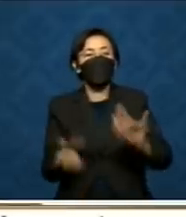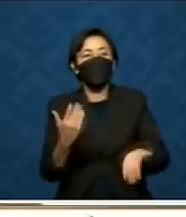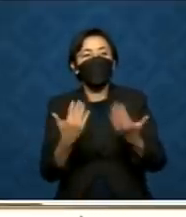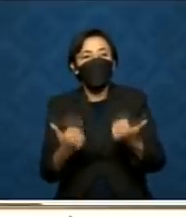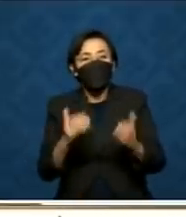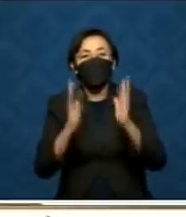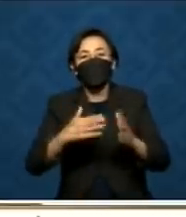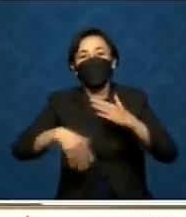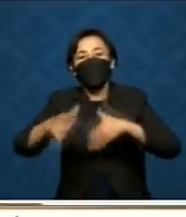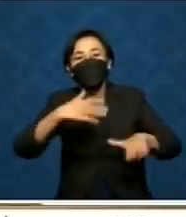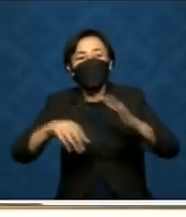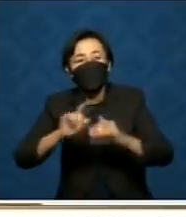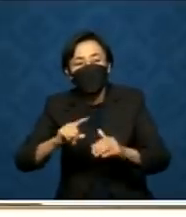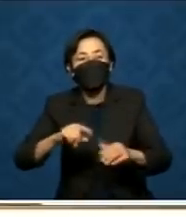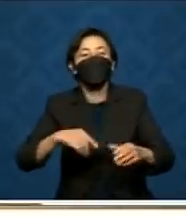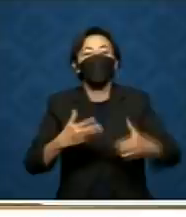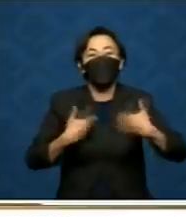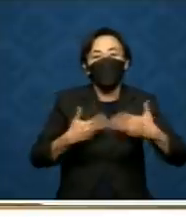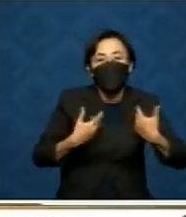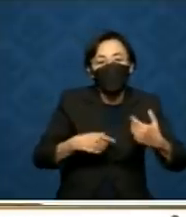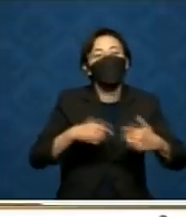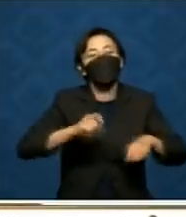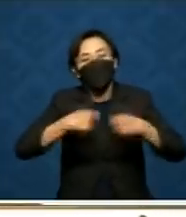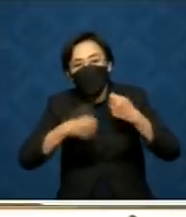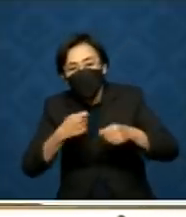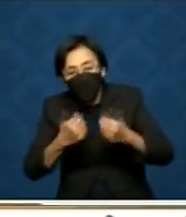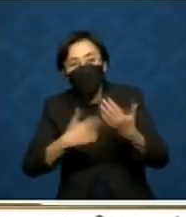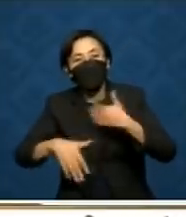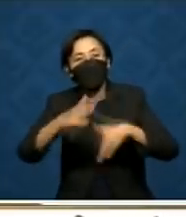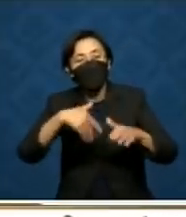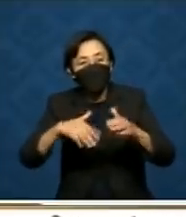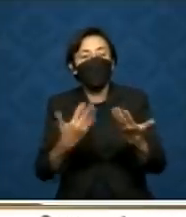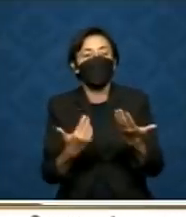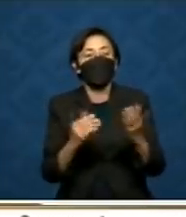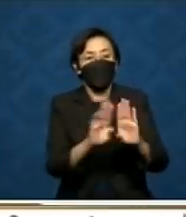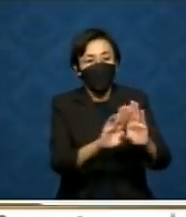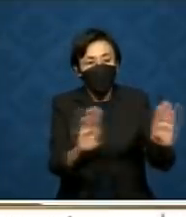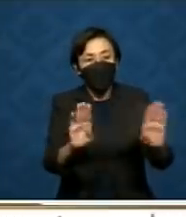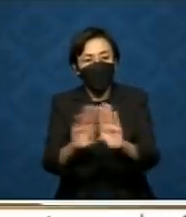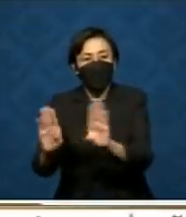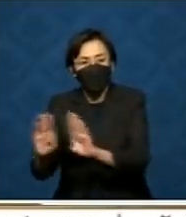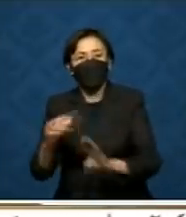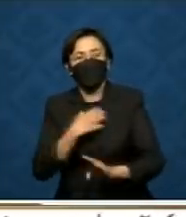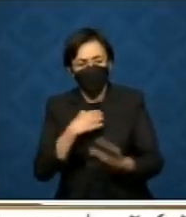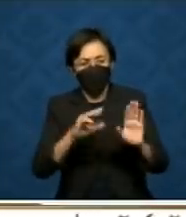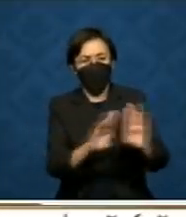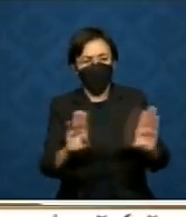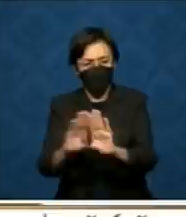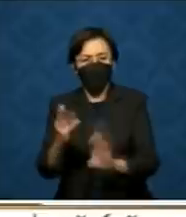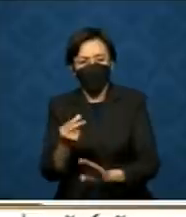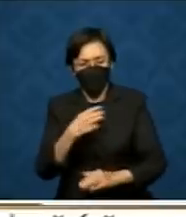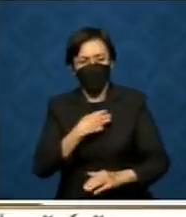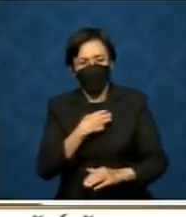เริ่มยัดอยู่จะกินเริ่มกันสนุกกันแล้วนี่นี่น้ำต้มยำคลายล๊อคไปคล้ายร้องผมภาวนาให้ใครหรอกเร็วๆ